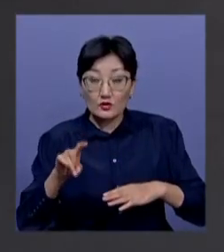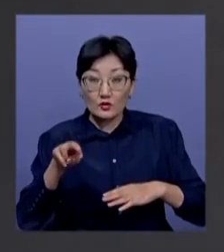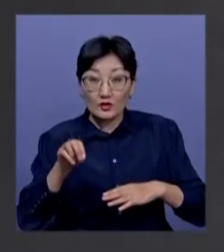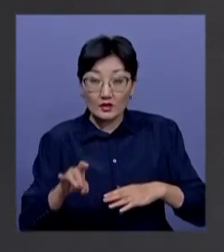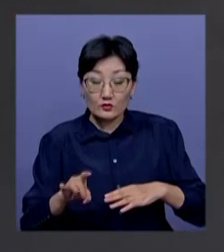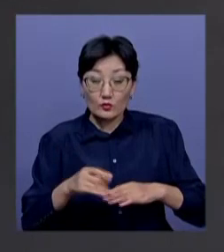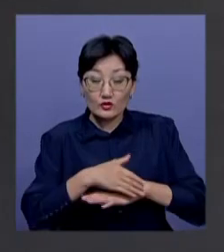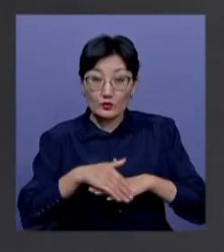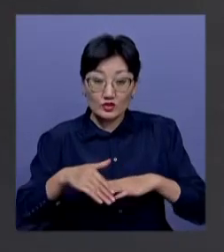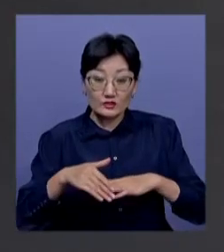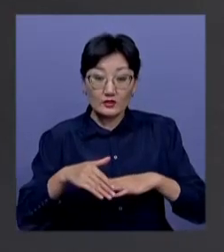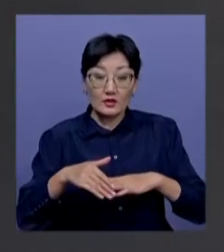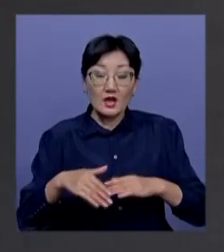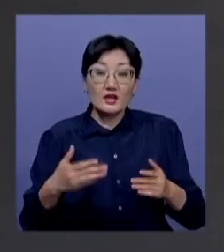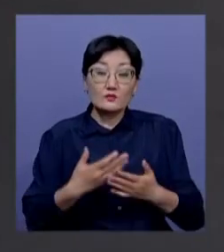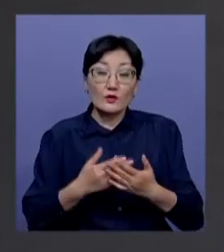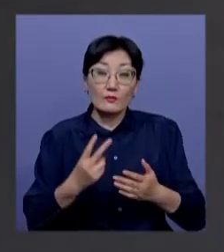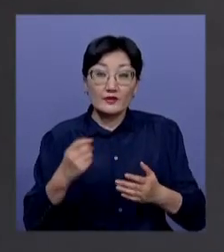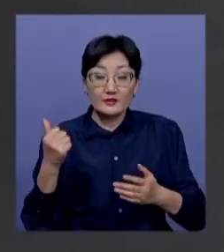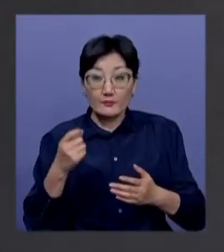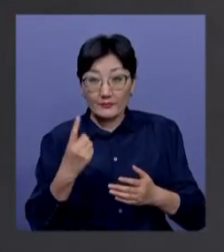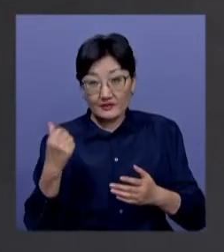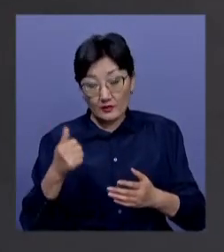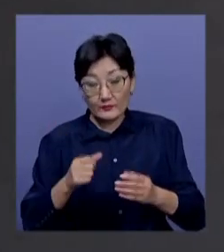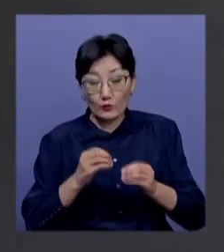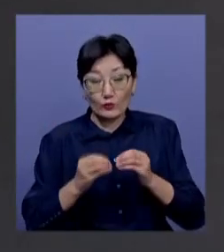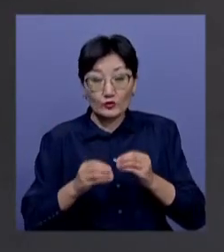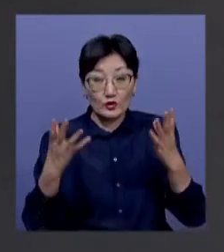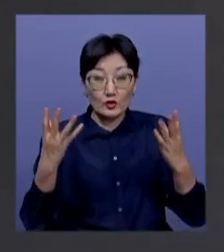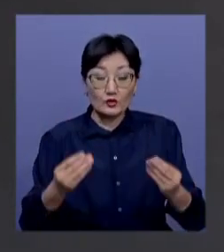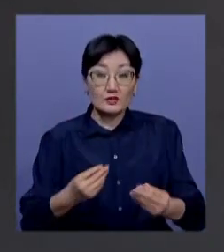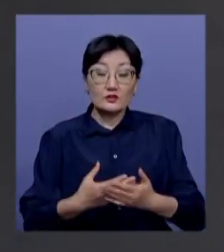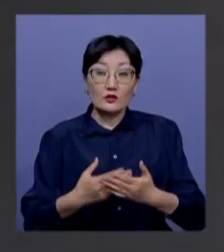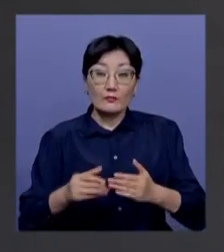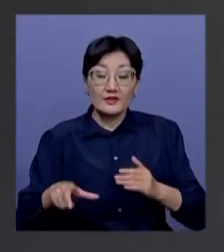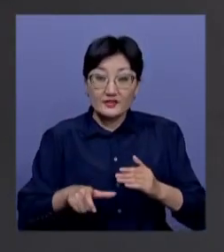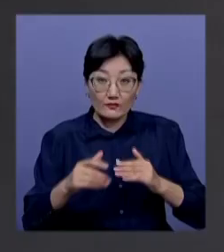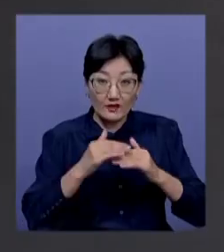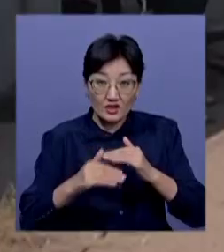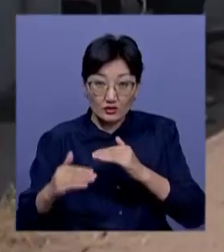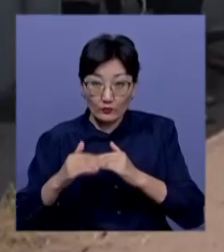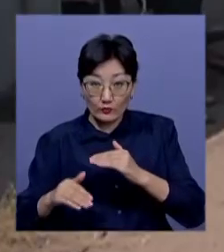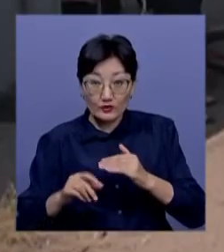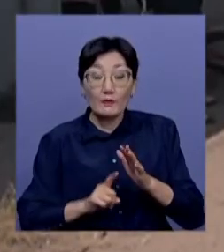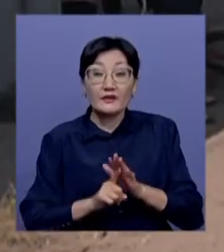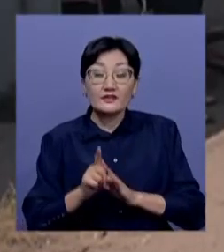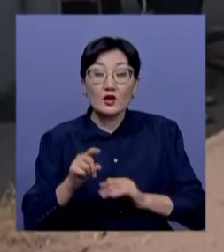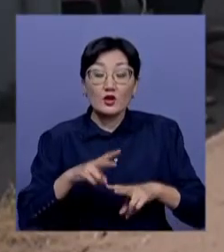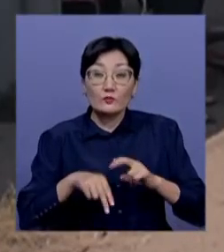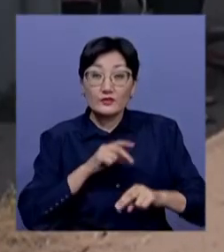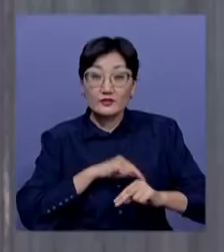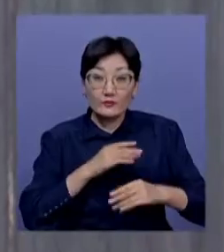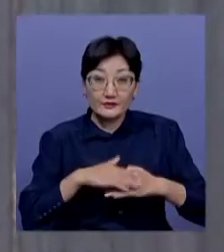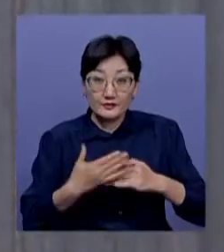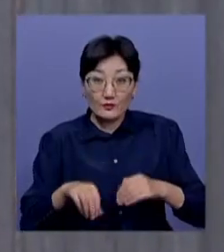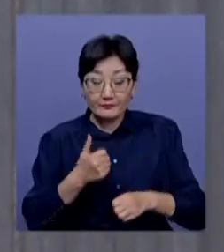кетсек, Ақсұңқар көшесін шамамен бір апта 10 күн шамасында асфальт жабын төсеуді бастаймыз. Құрылыс жұмыстары